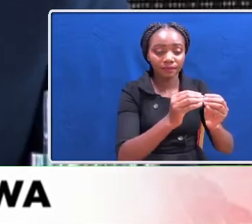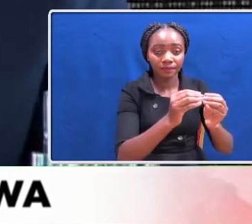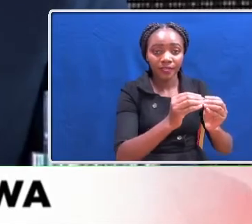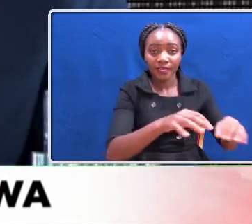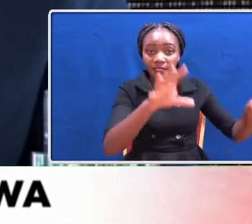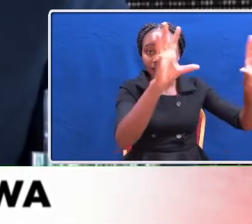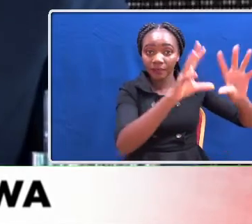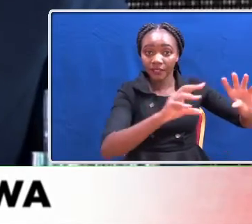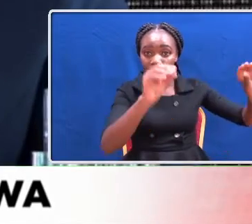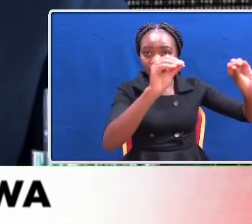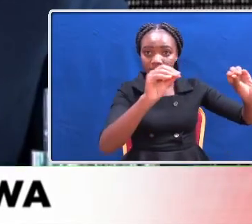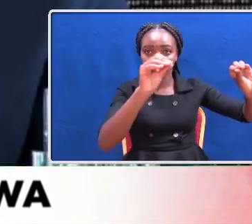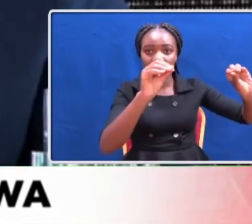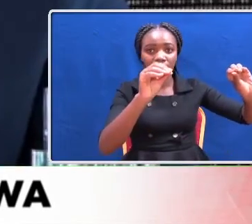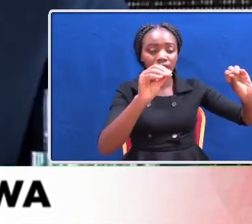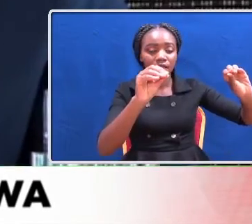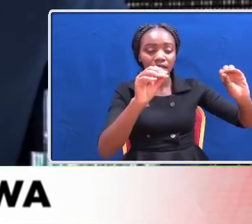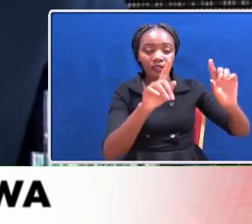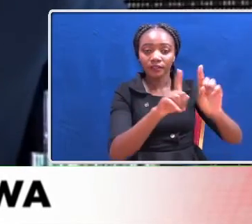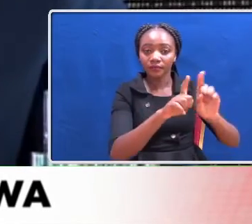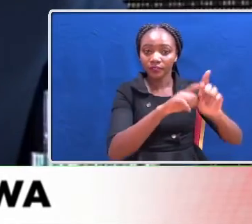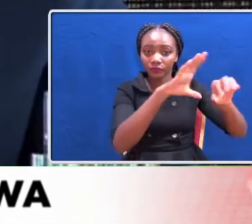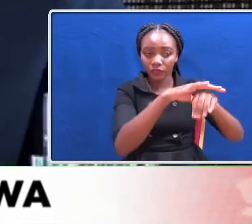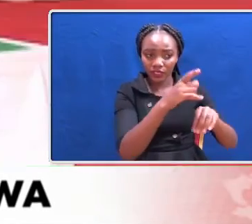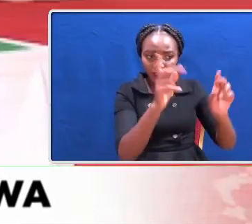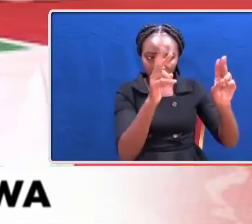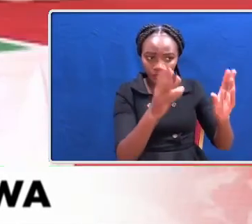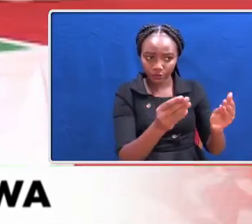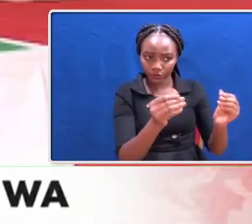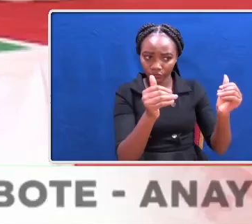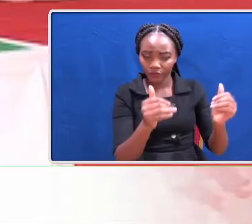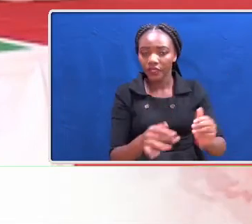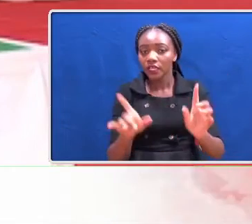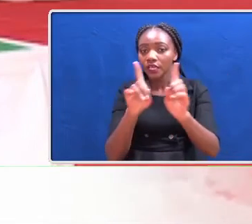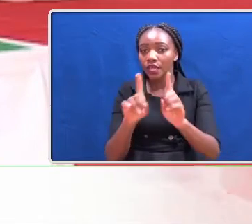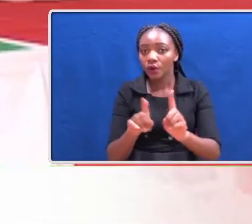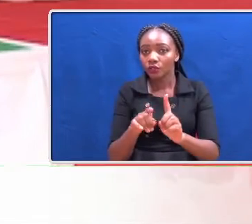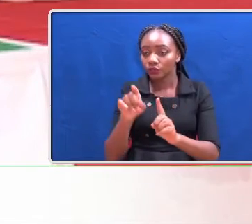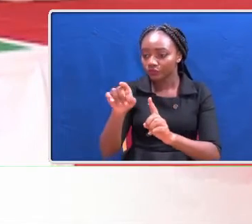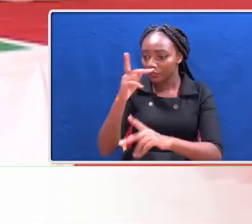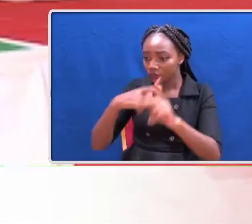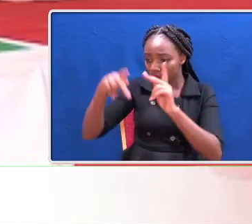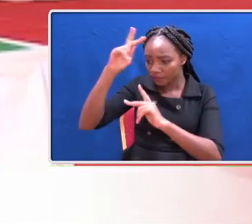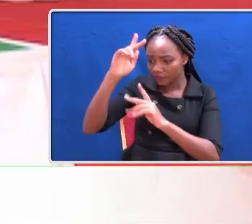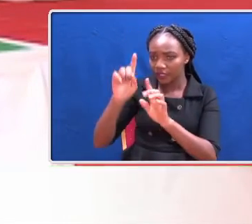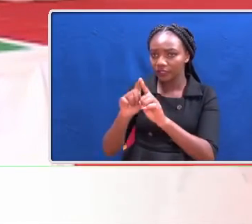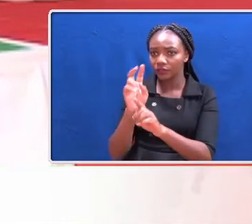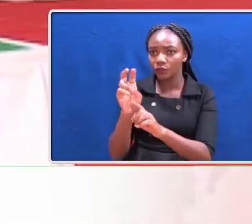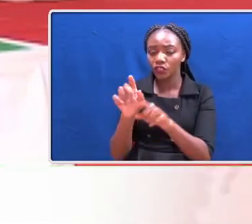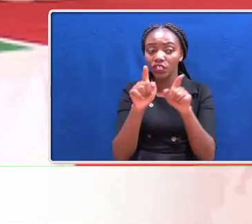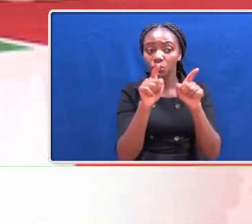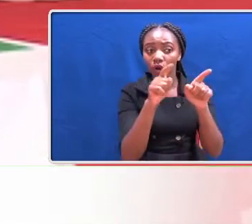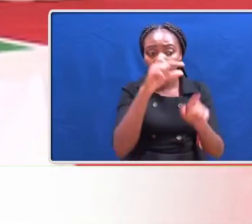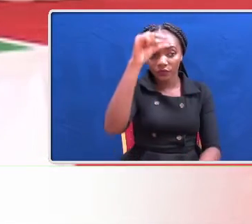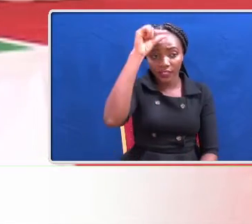the president to get this matter unstuck. Profesa huyo wa sheria alionekana kuilaumu